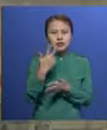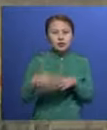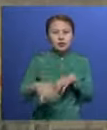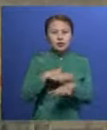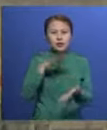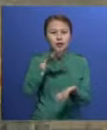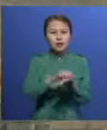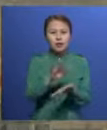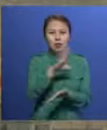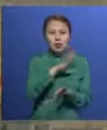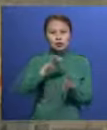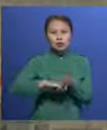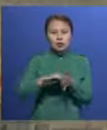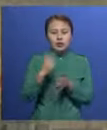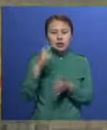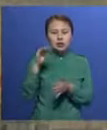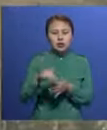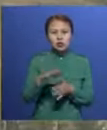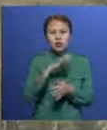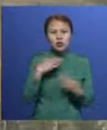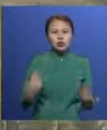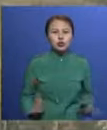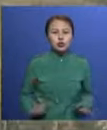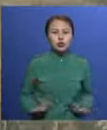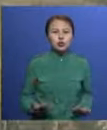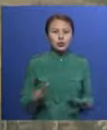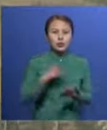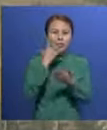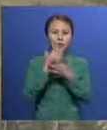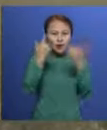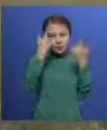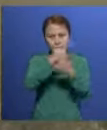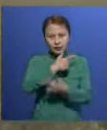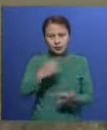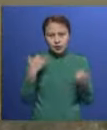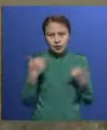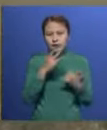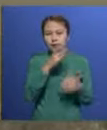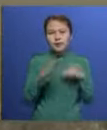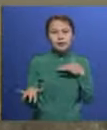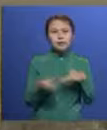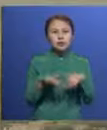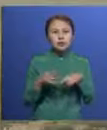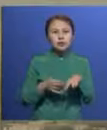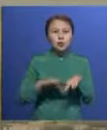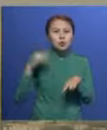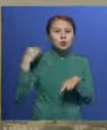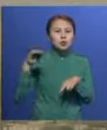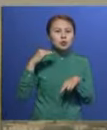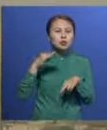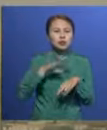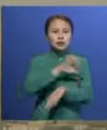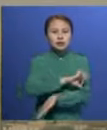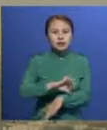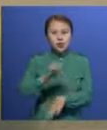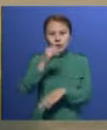басып алды. Салдарынан 2000-нан астам тұрғын босқынға айналды. Соңғы ақпаратқа сәйкес, қазір әскери қимылдар Сирияның Түркия мен шекарасына өте